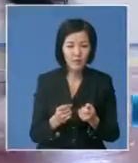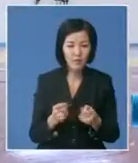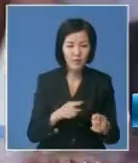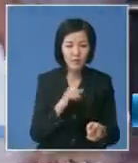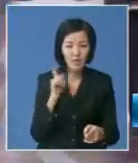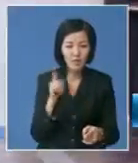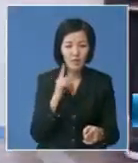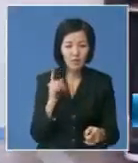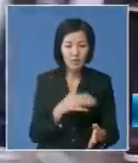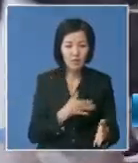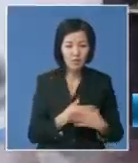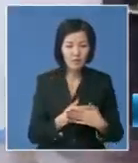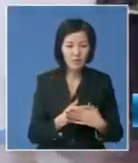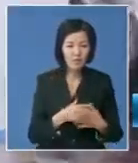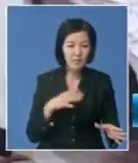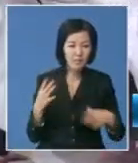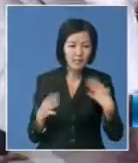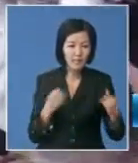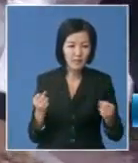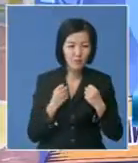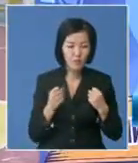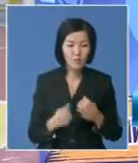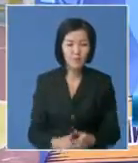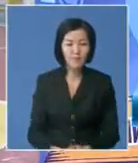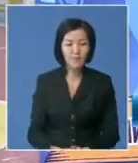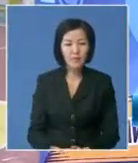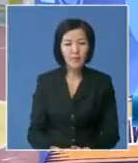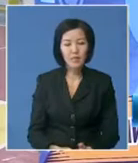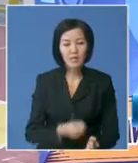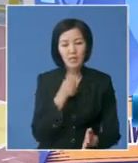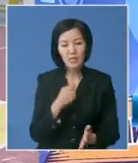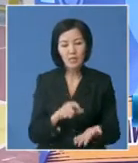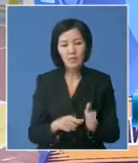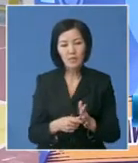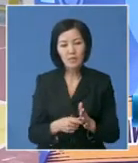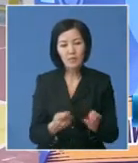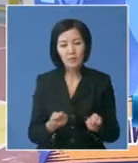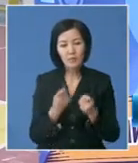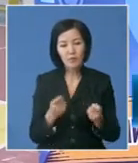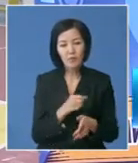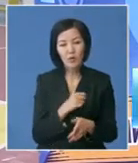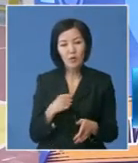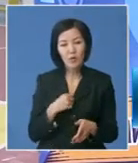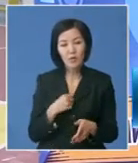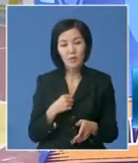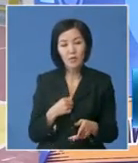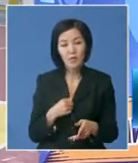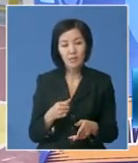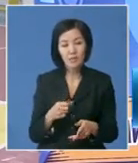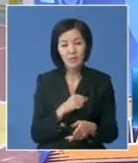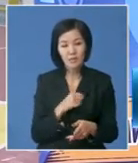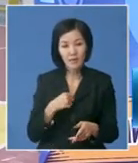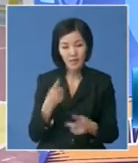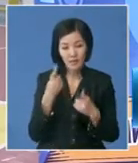активному занятию спортом и в этом уроке старшим классам преподал немного того что я сам знаю и надеюсь это